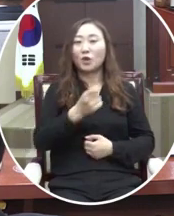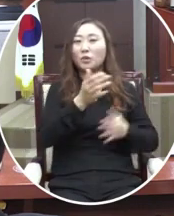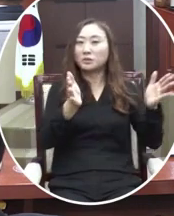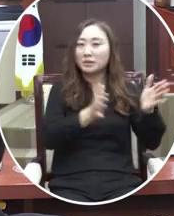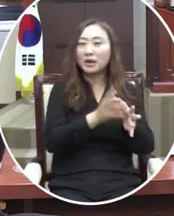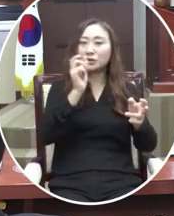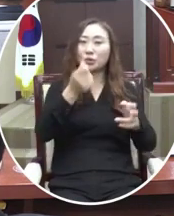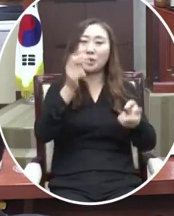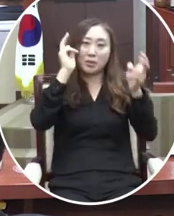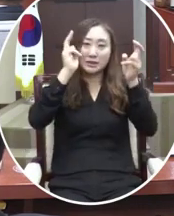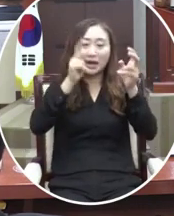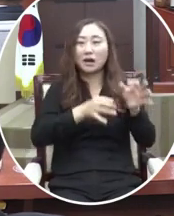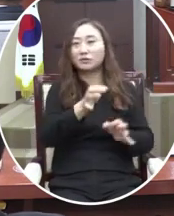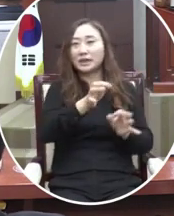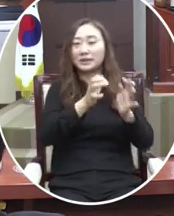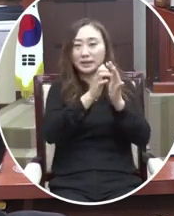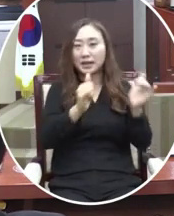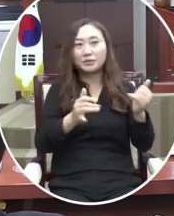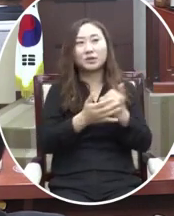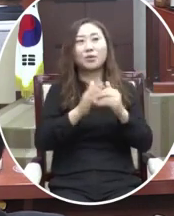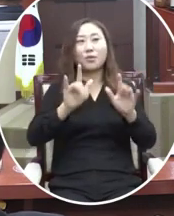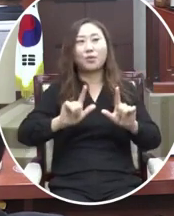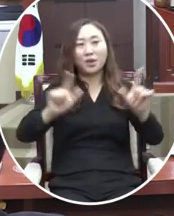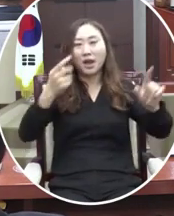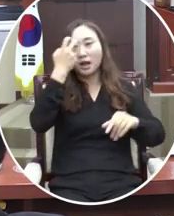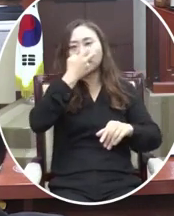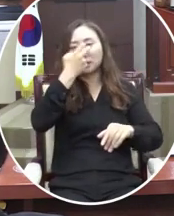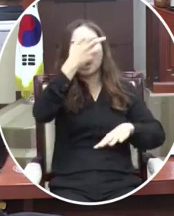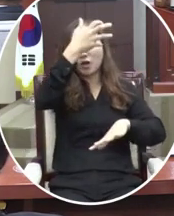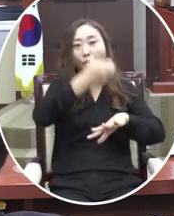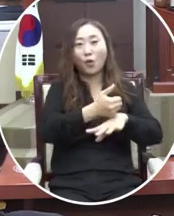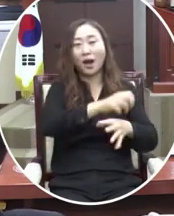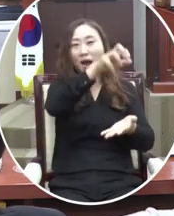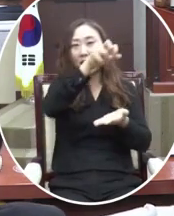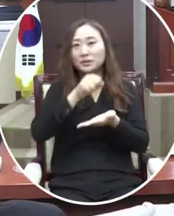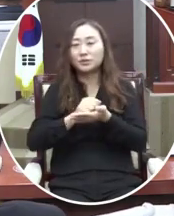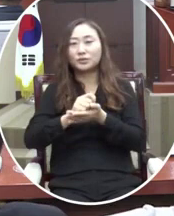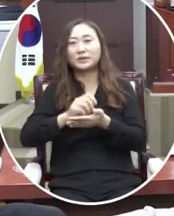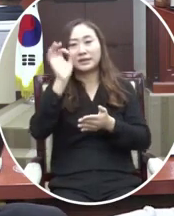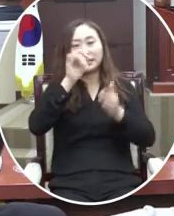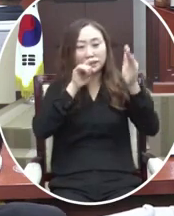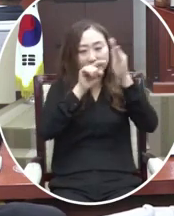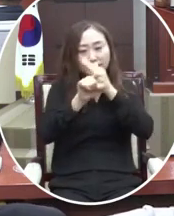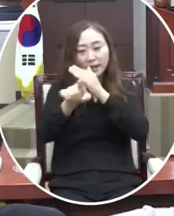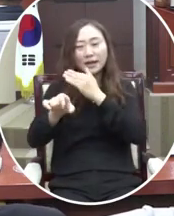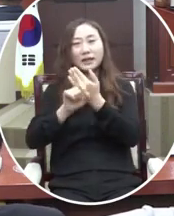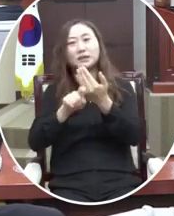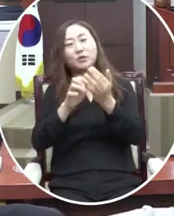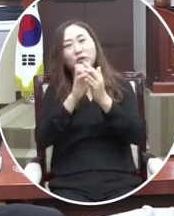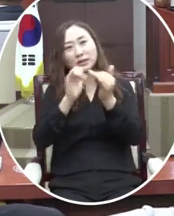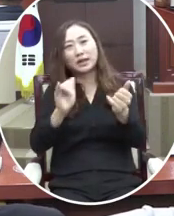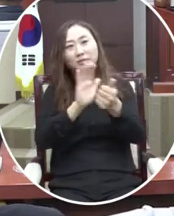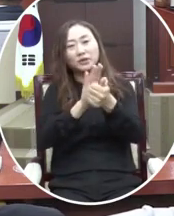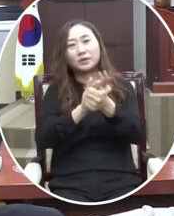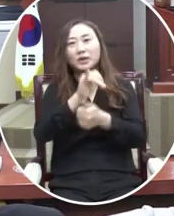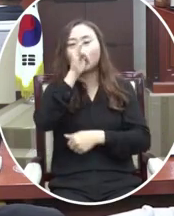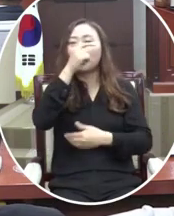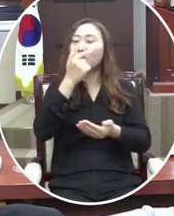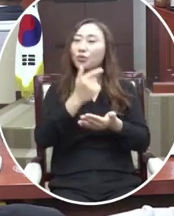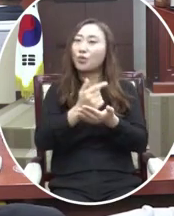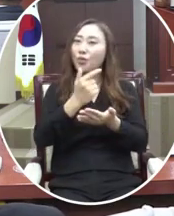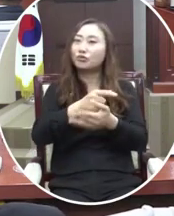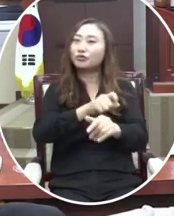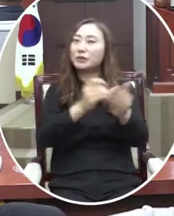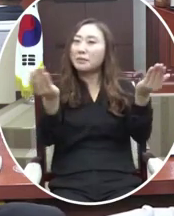지역 경제의 근간입니다 올해 진행한 소상공인 실태 조사 결과를 토대로 찾아가는 소상공인 매니저 등 노원구의